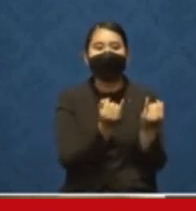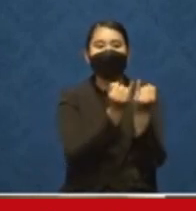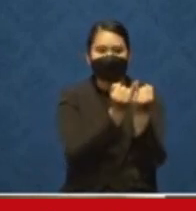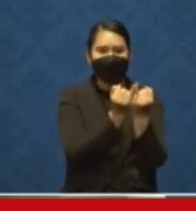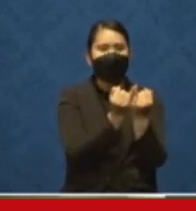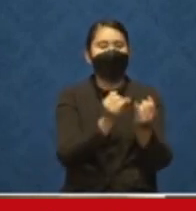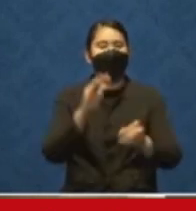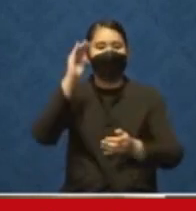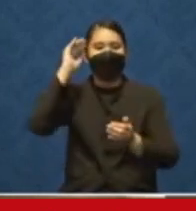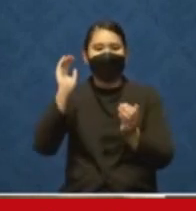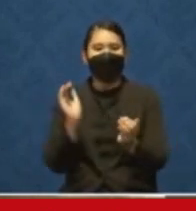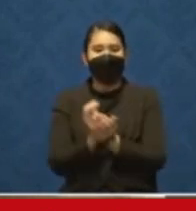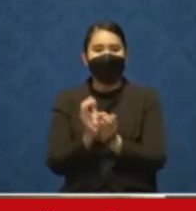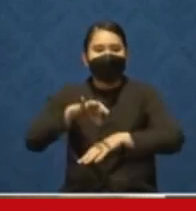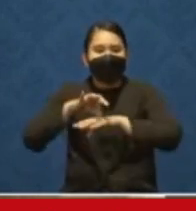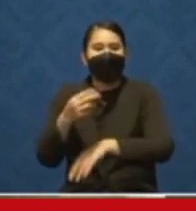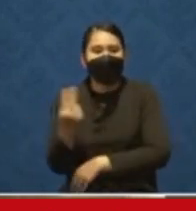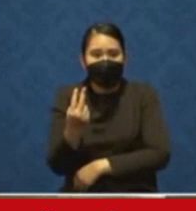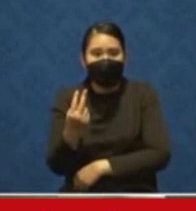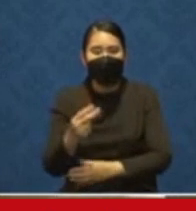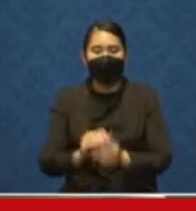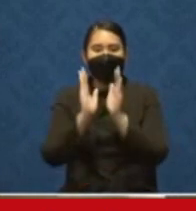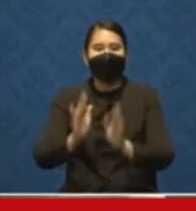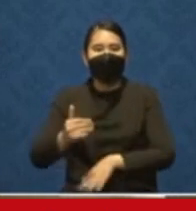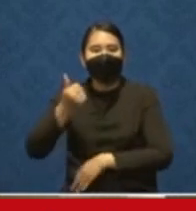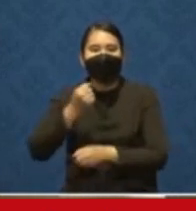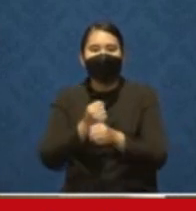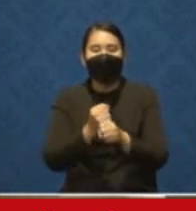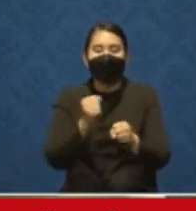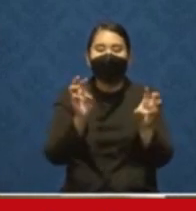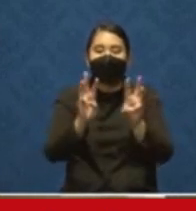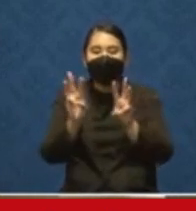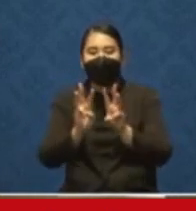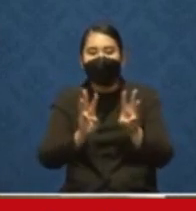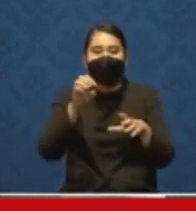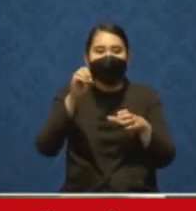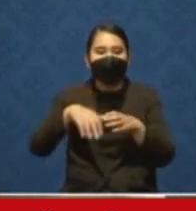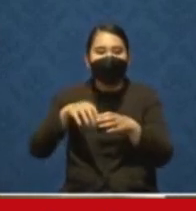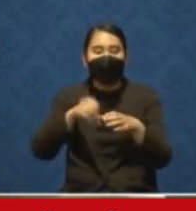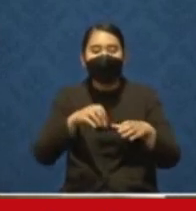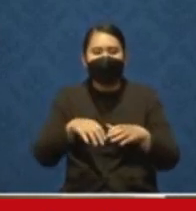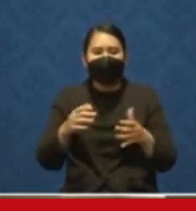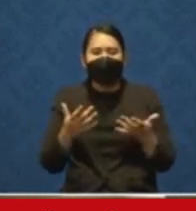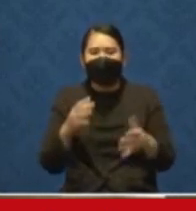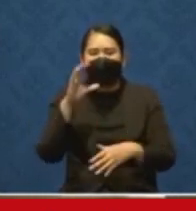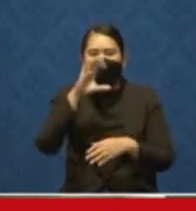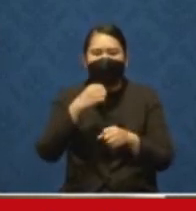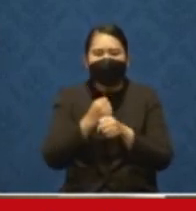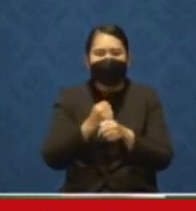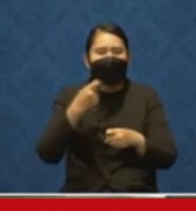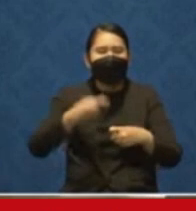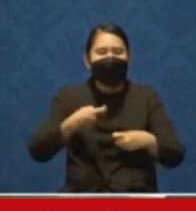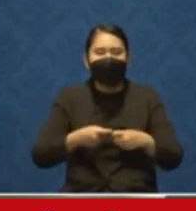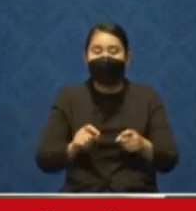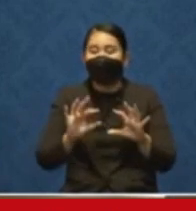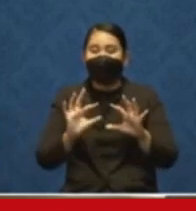บังเอิญอย่างนี้หรือเปล่านี่ลูกคนใกล้ชิดอ่ะเนี่ยได้เป็นตำรวจทั้งสองเลยลูกชาวบ้าน